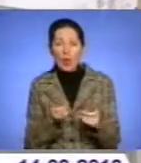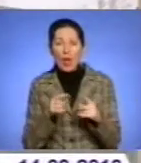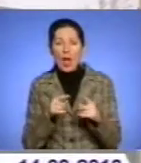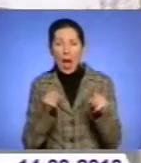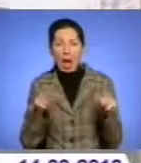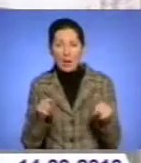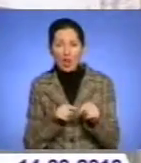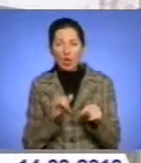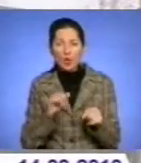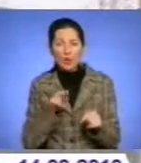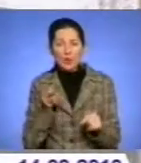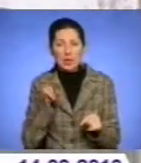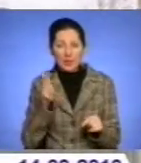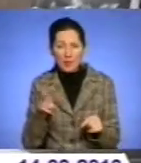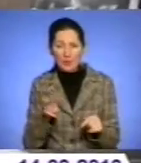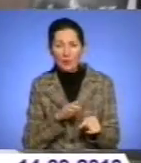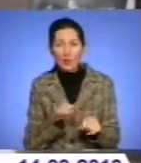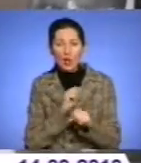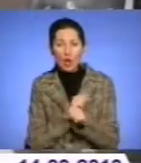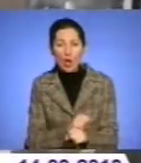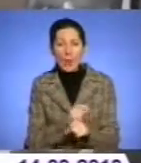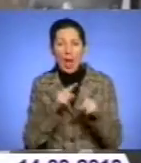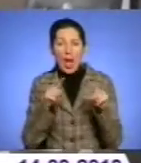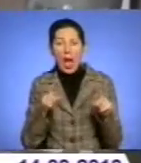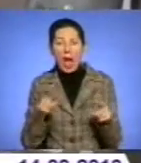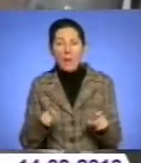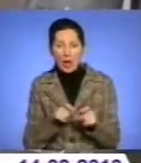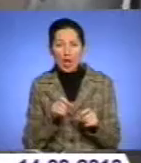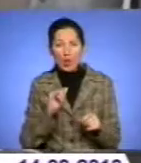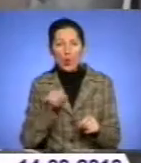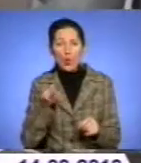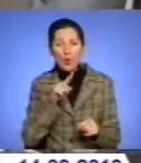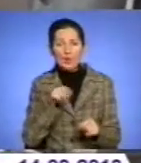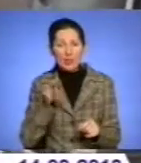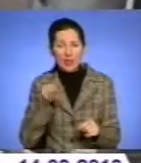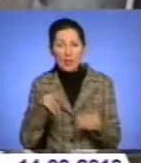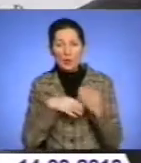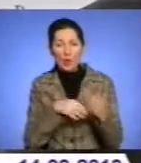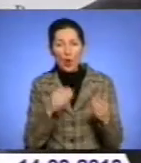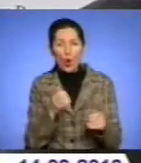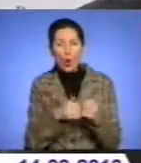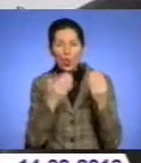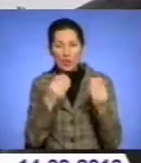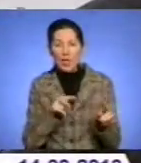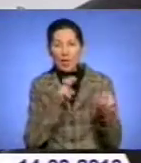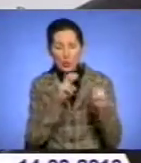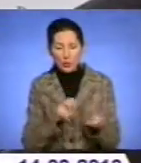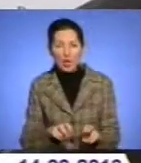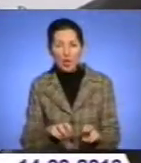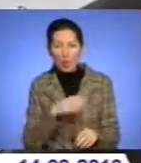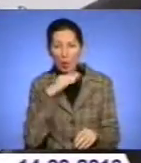Не простоюватиме й апарат ультразвукової діагностики. За допомогою нього щодня обстежують багато людей. В